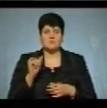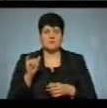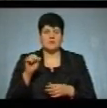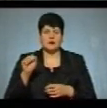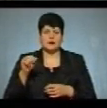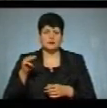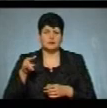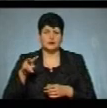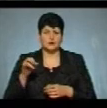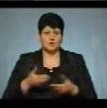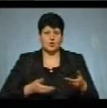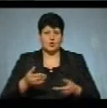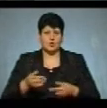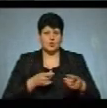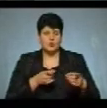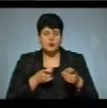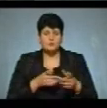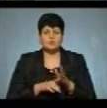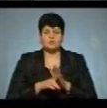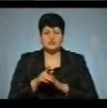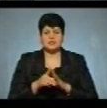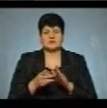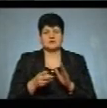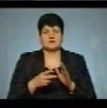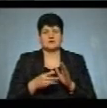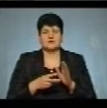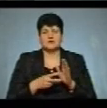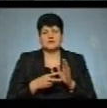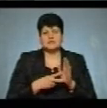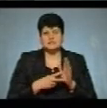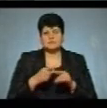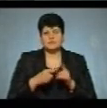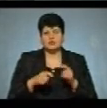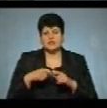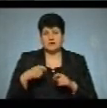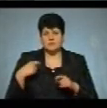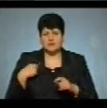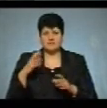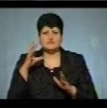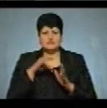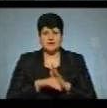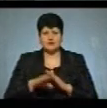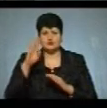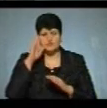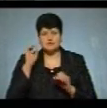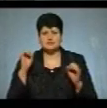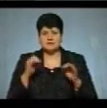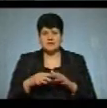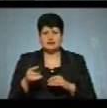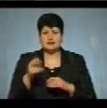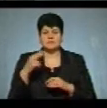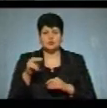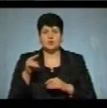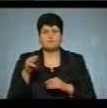21:30 розпочнеться чоловіча естафета на дистанції 7,5 кілометрів. У складі чоловічої збірної України виступатимуть тернополянин